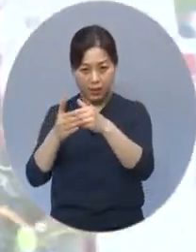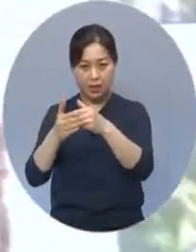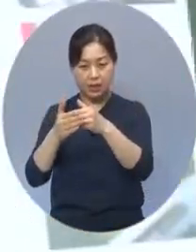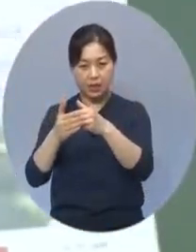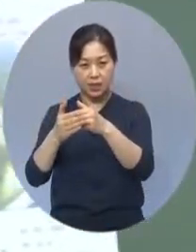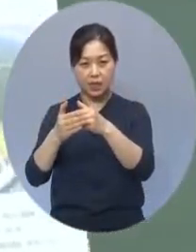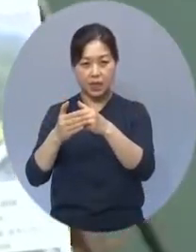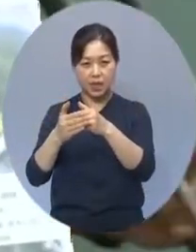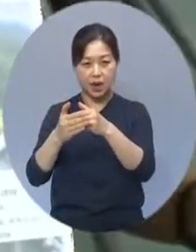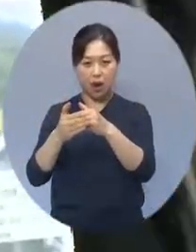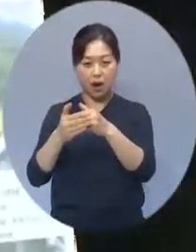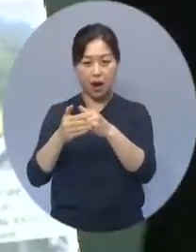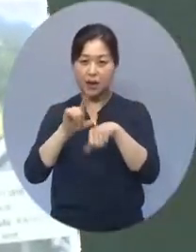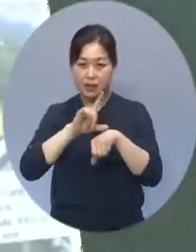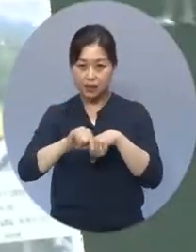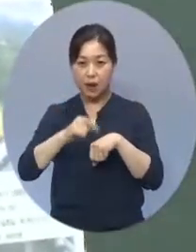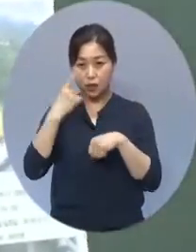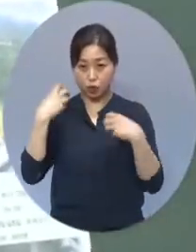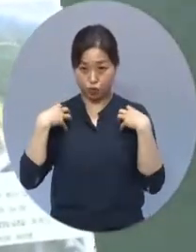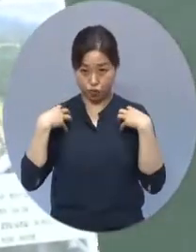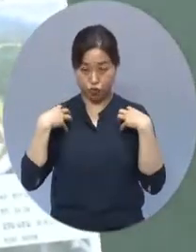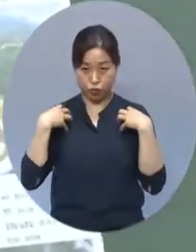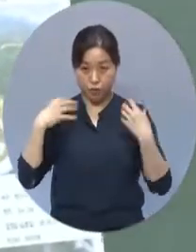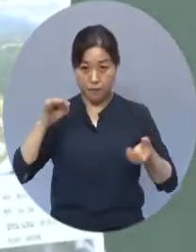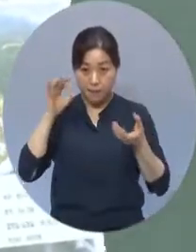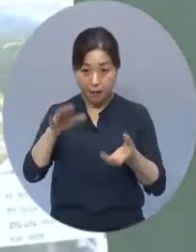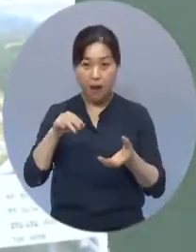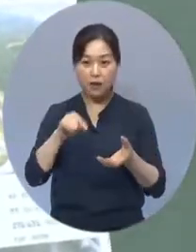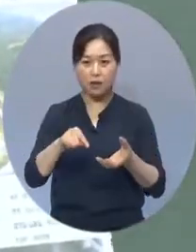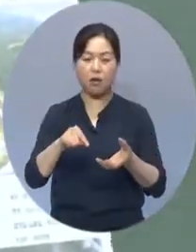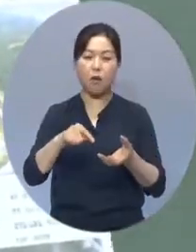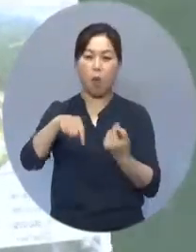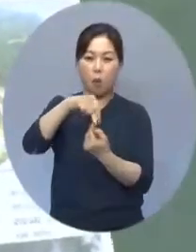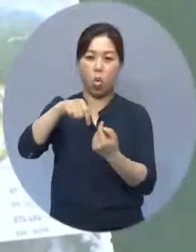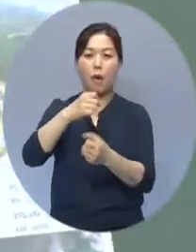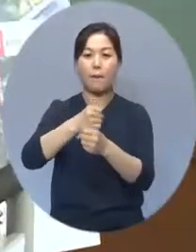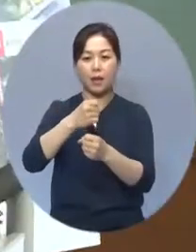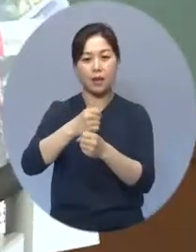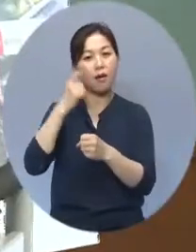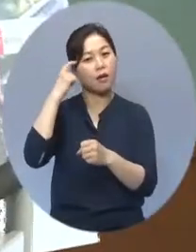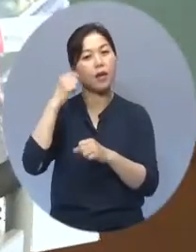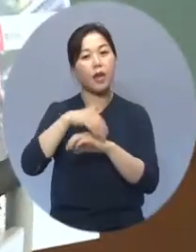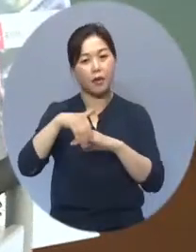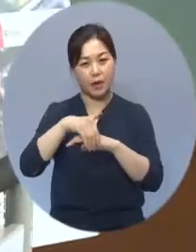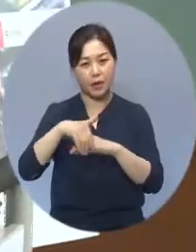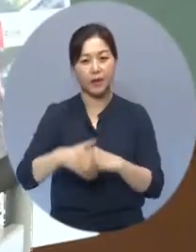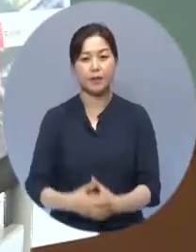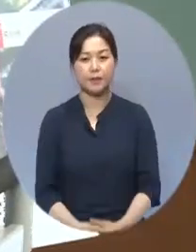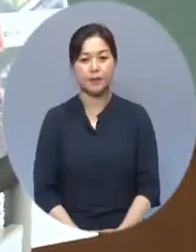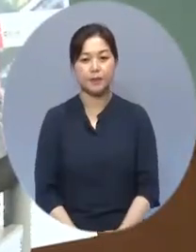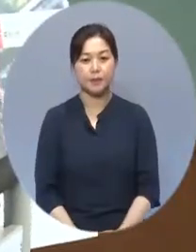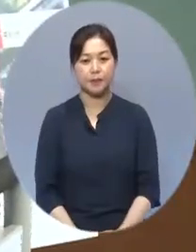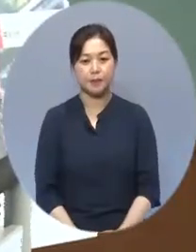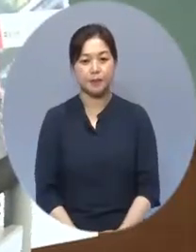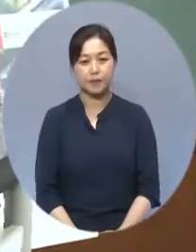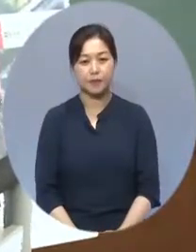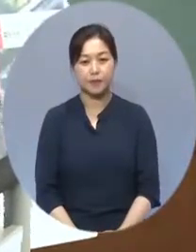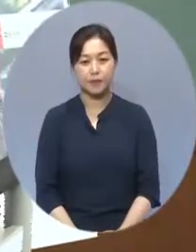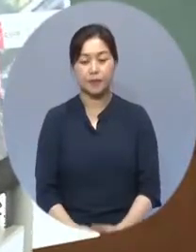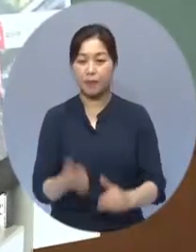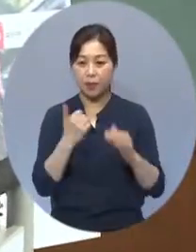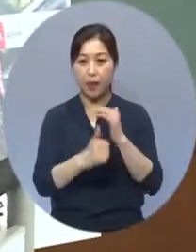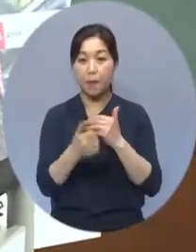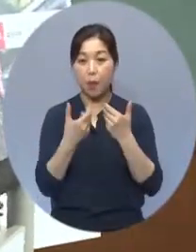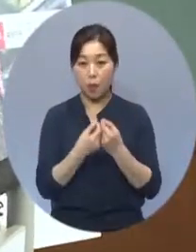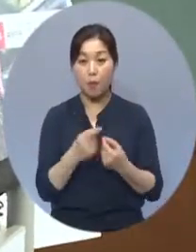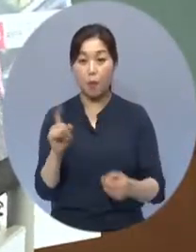투입해서 조성을 할 계획으로 있습니다. 그 중에 이제 하나 이제 대표적인 걸 하는 말씀을